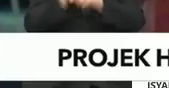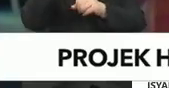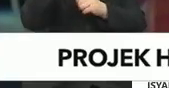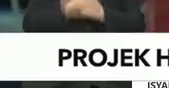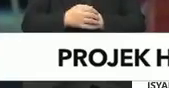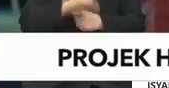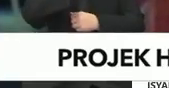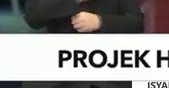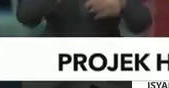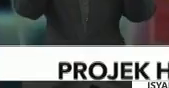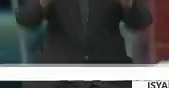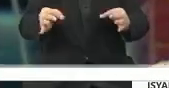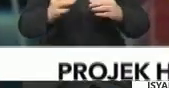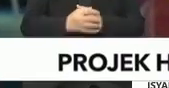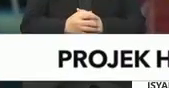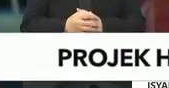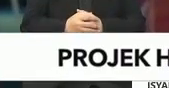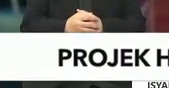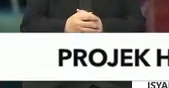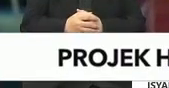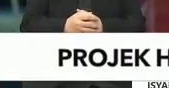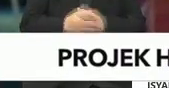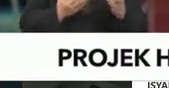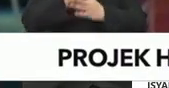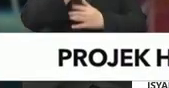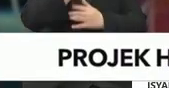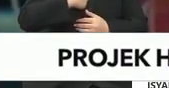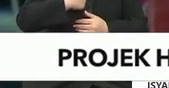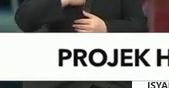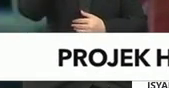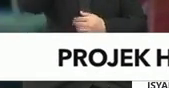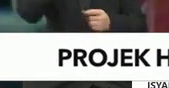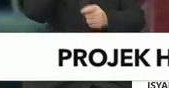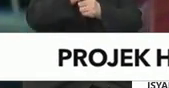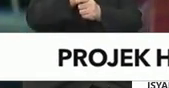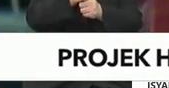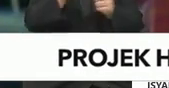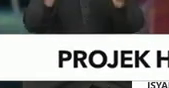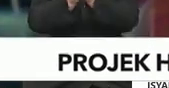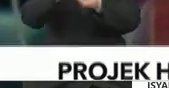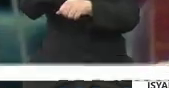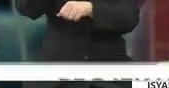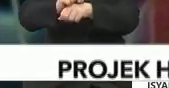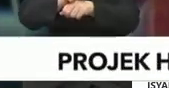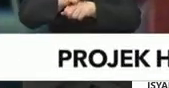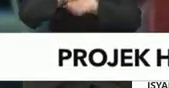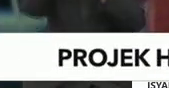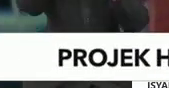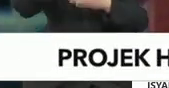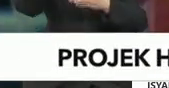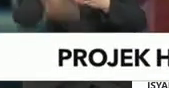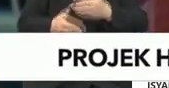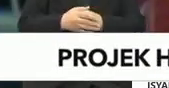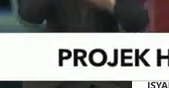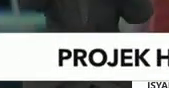menteri telah memutuskan freestyle betul rundingan untuk mengutamakan project ini dengan Singapura untuk makluman Young